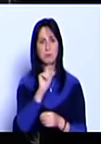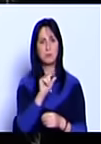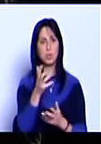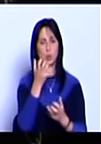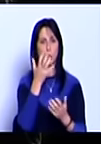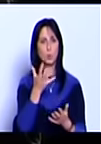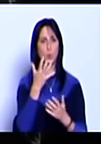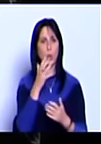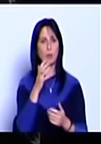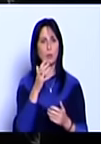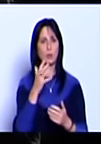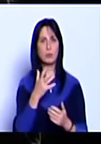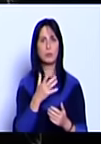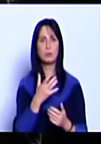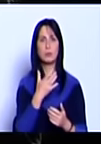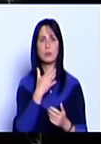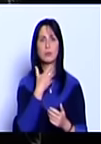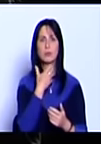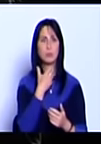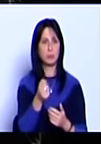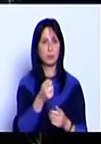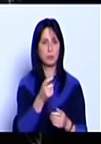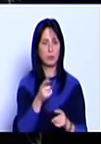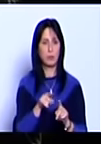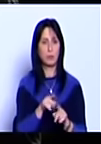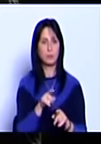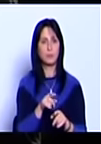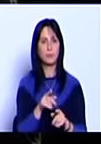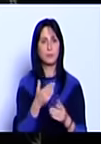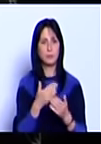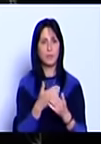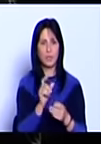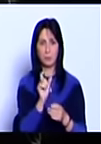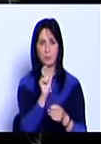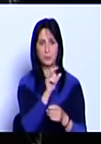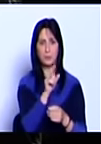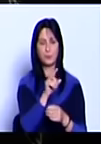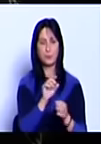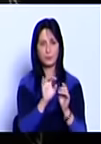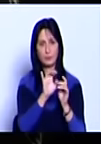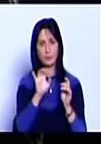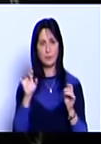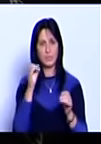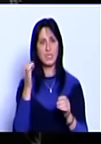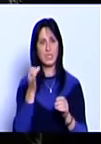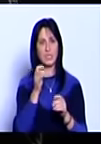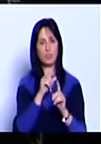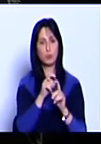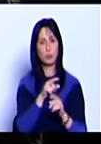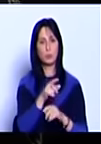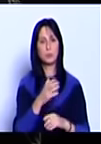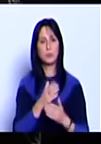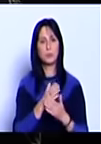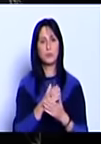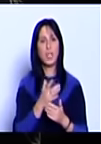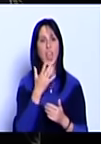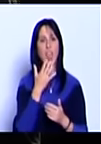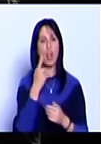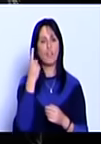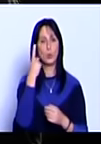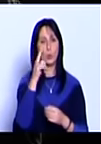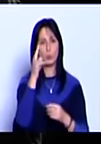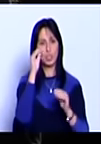სურათიც იხატება თქვენს პროგრამაში კერძოდ ცირალას აგეკითხავთ ისევ ცოტა ვრცელი ციტატაა მაგრამ საინტერესო თქვენება ჩვენ ეროვნული